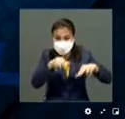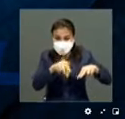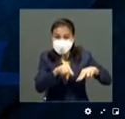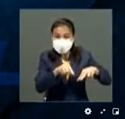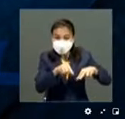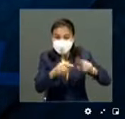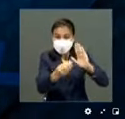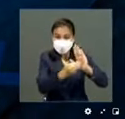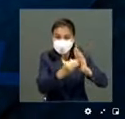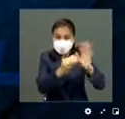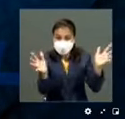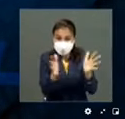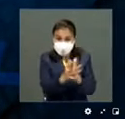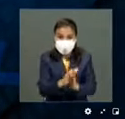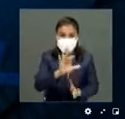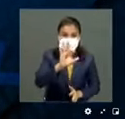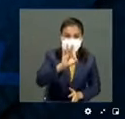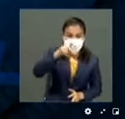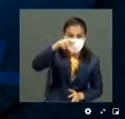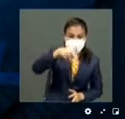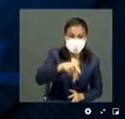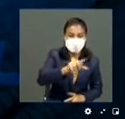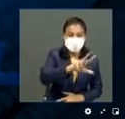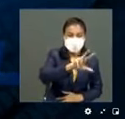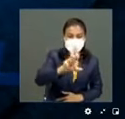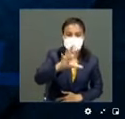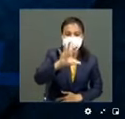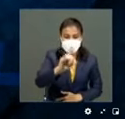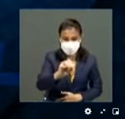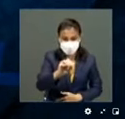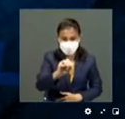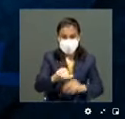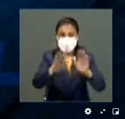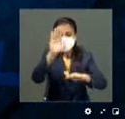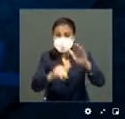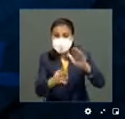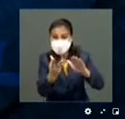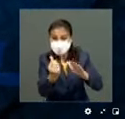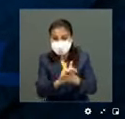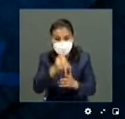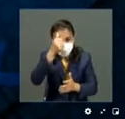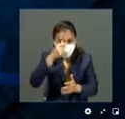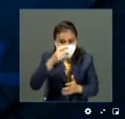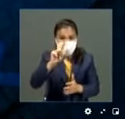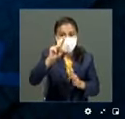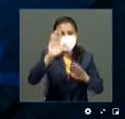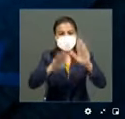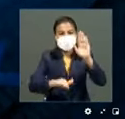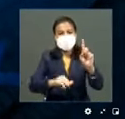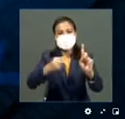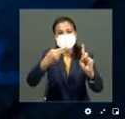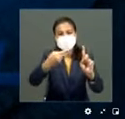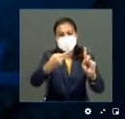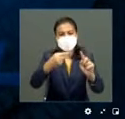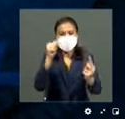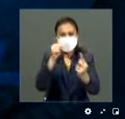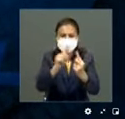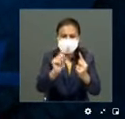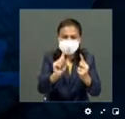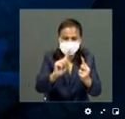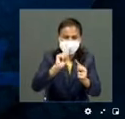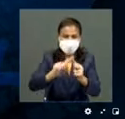อยู่ที่ 9,350 หรือคร่าวๆก็คือตรวจวันละ 10,000 นะคะแล้วก็จะตรวจที่ไหนอย่างไรบ้าง